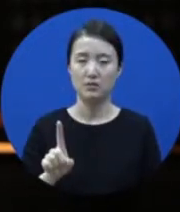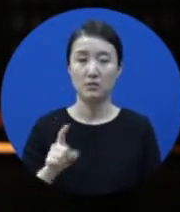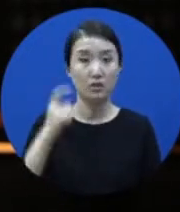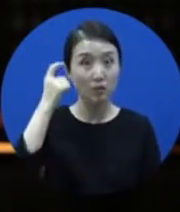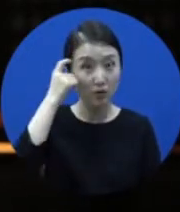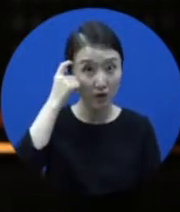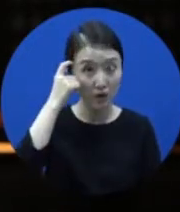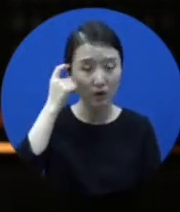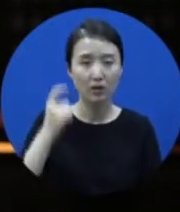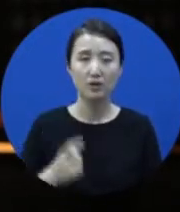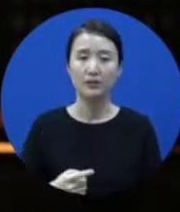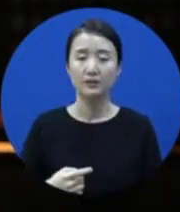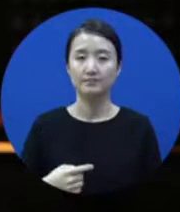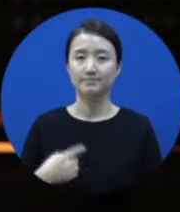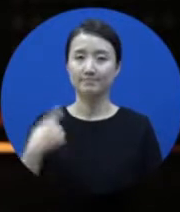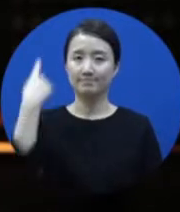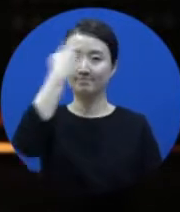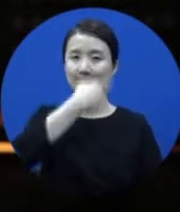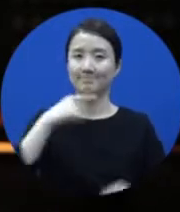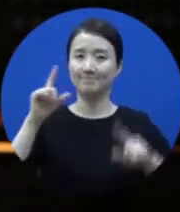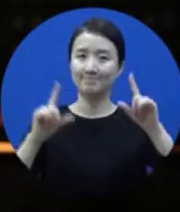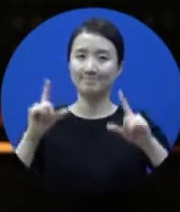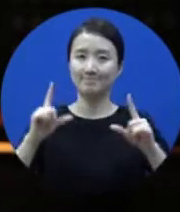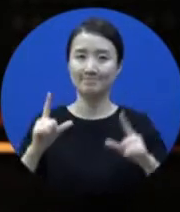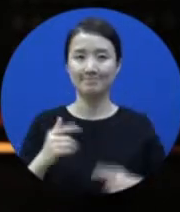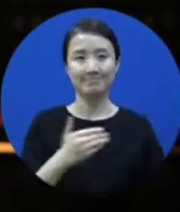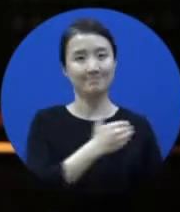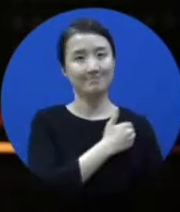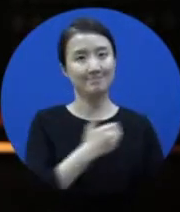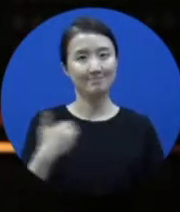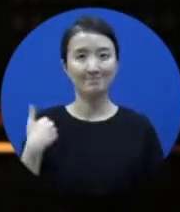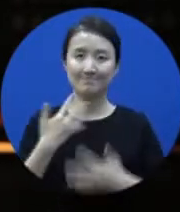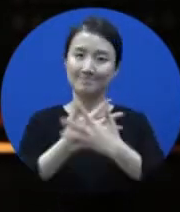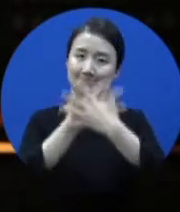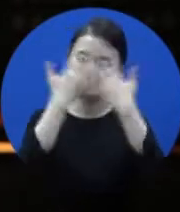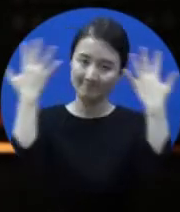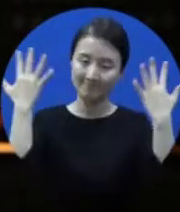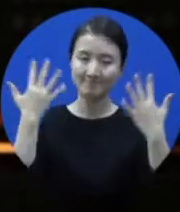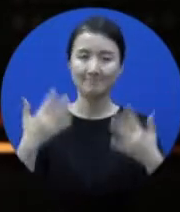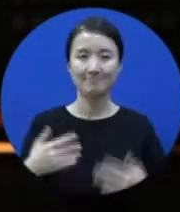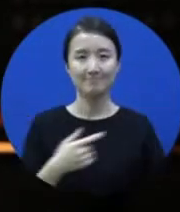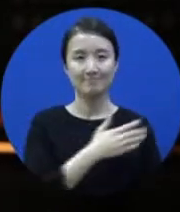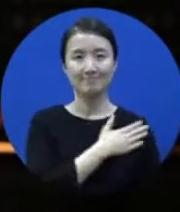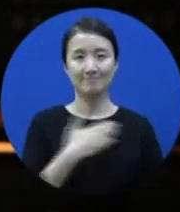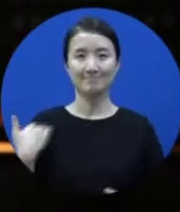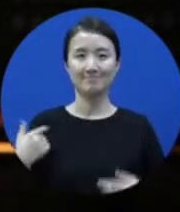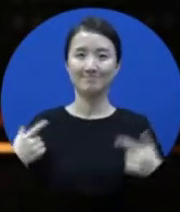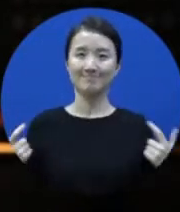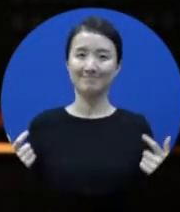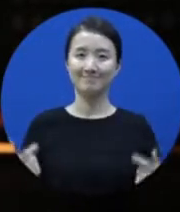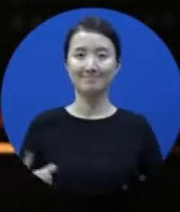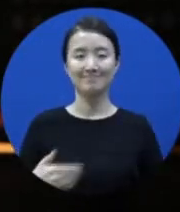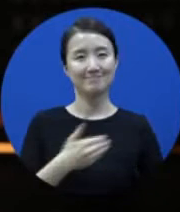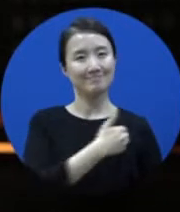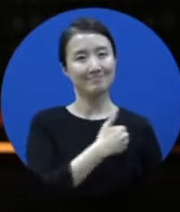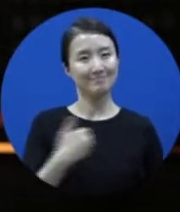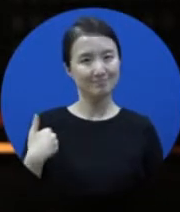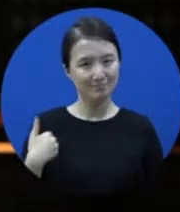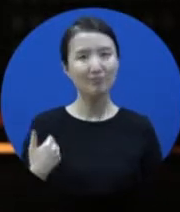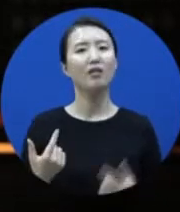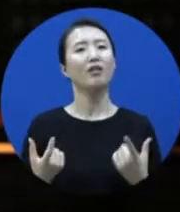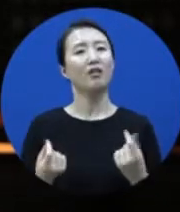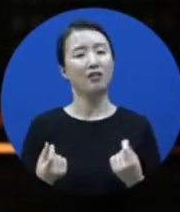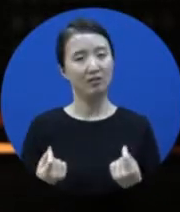표정이 어때요? 항상 이렇게 밝습니다. 웃고 있어요. 그래서 오바마 대통령의 이렇게 그 생각을 한번 하면